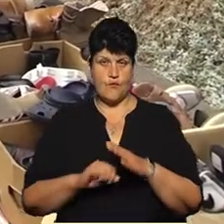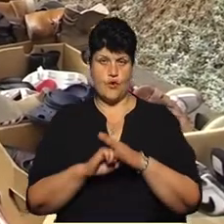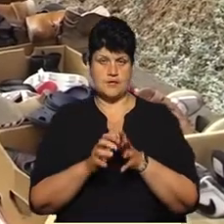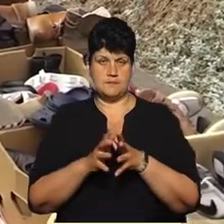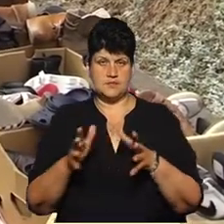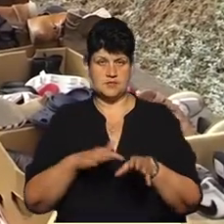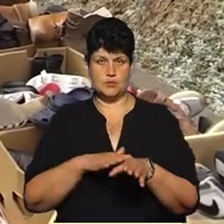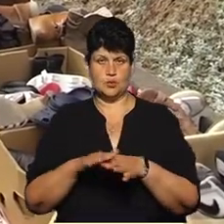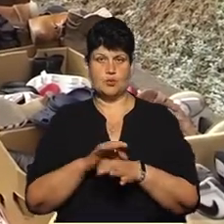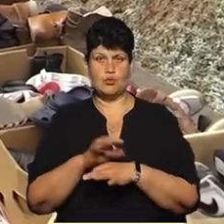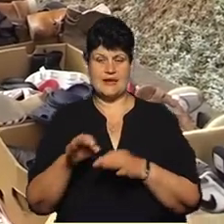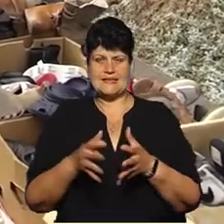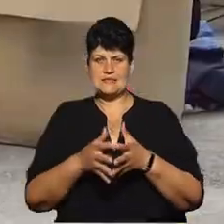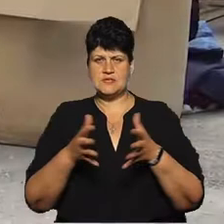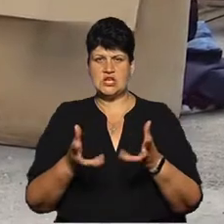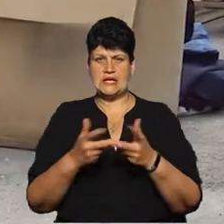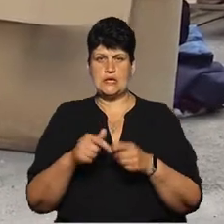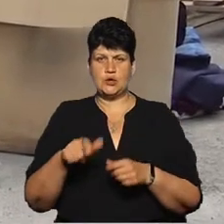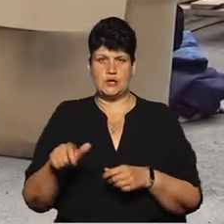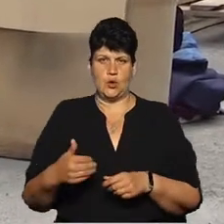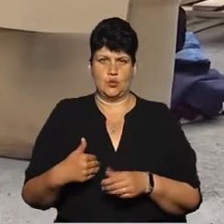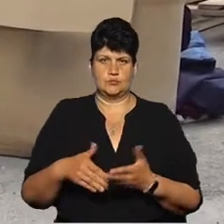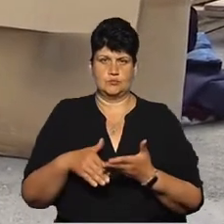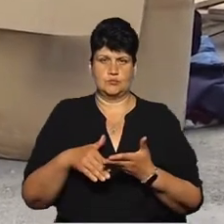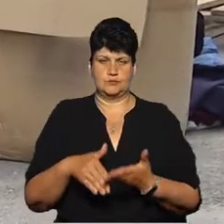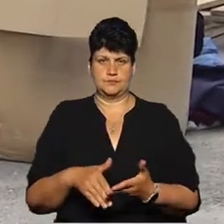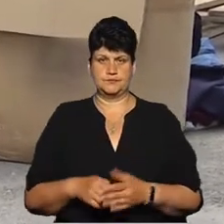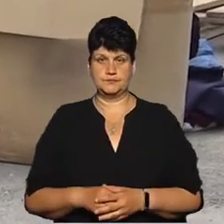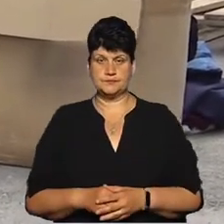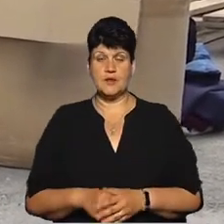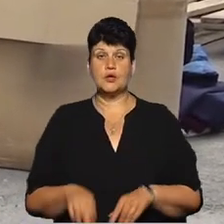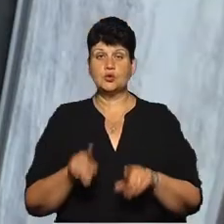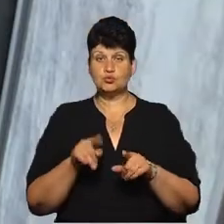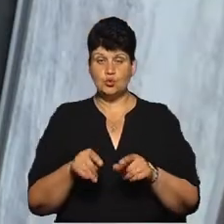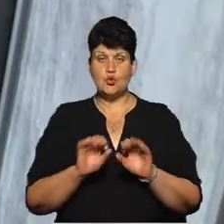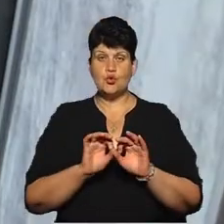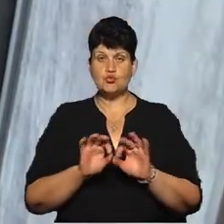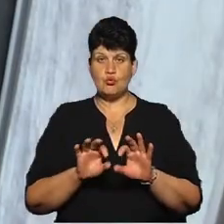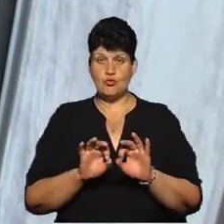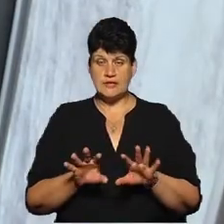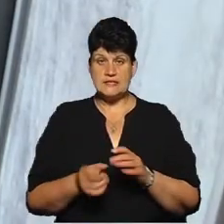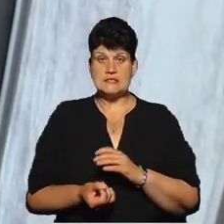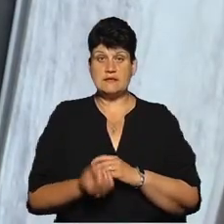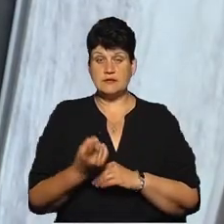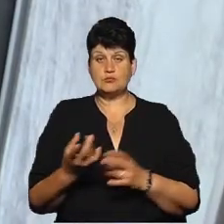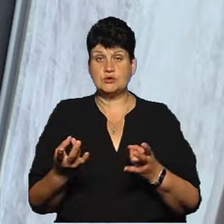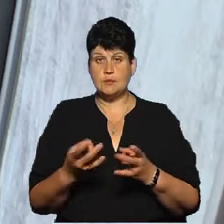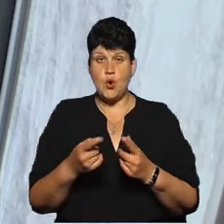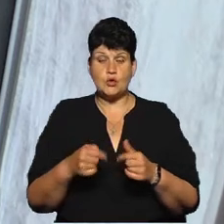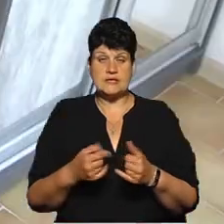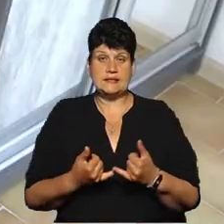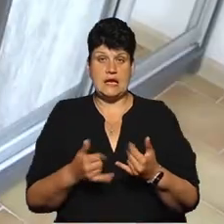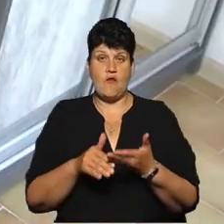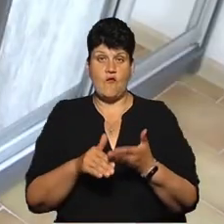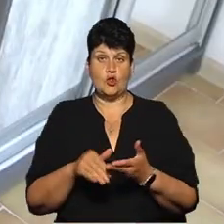збільшилася кількість людей, які хочуть долучитися до волонтерства. Тому, розповідає Аліна Муц, з'явилася потреба організувати для волонтерів спільний простір.